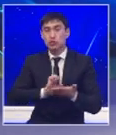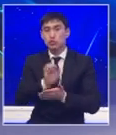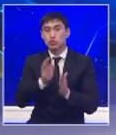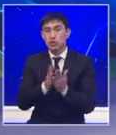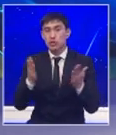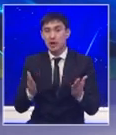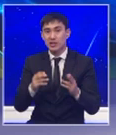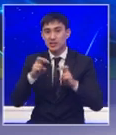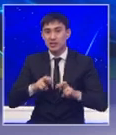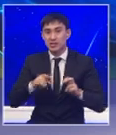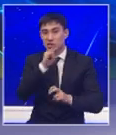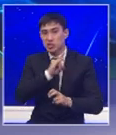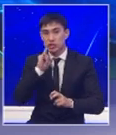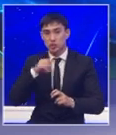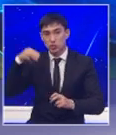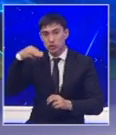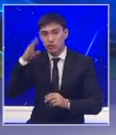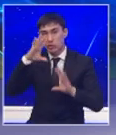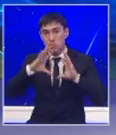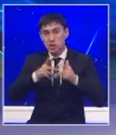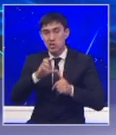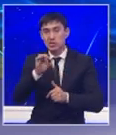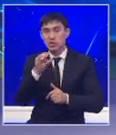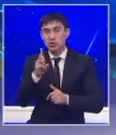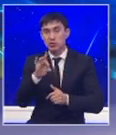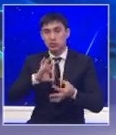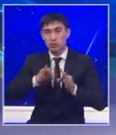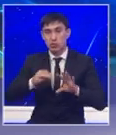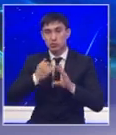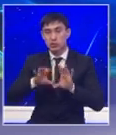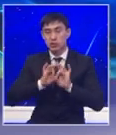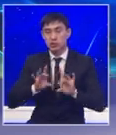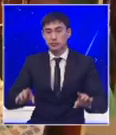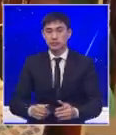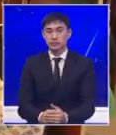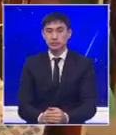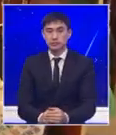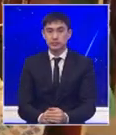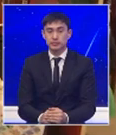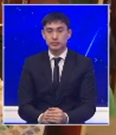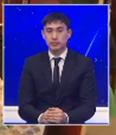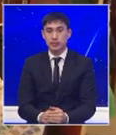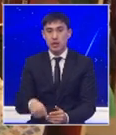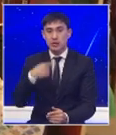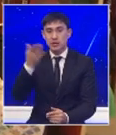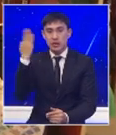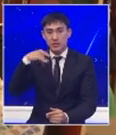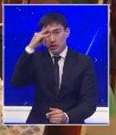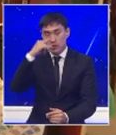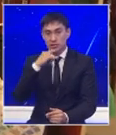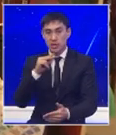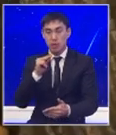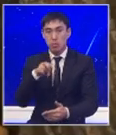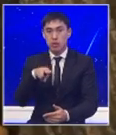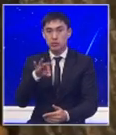исследования женщин тюркского мира сахии с подробностями как гласит древняя казахская